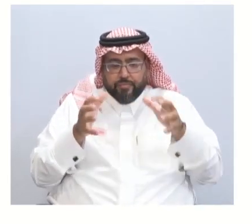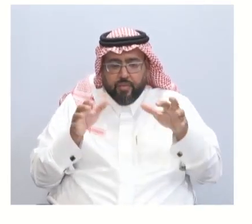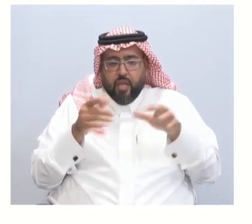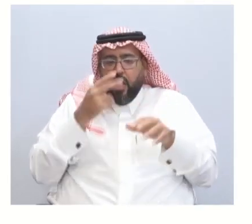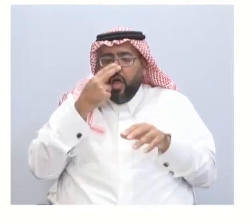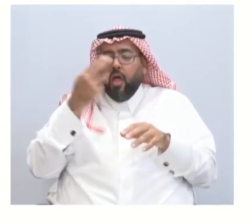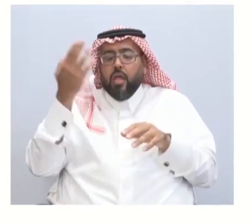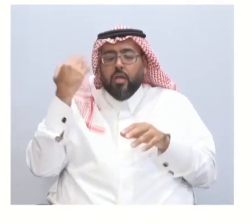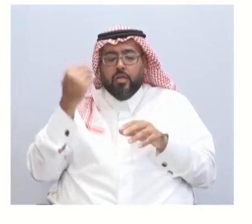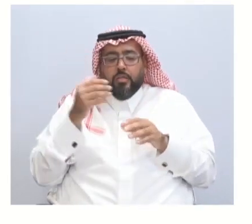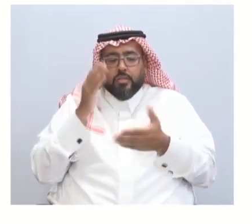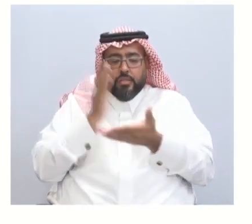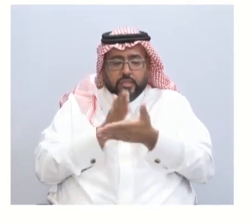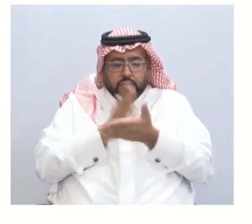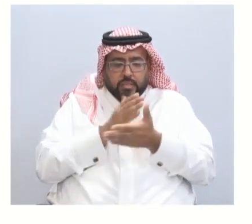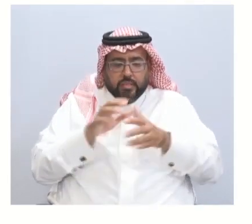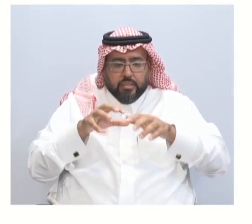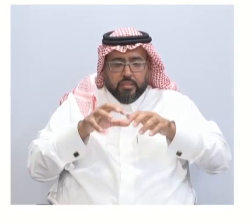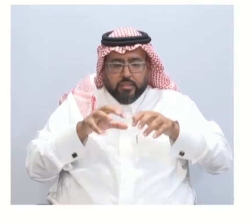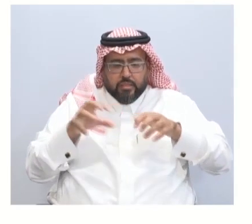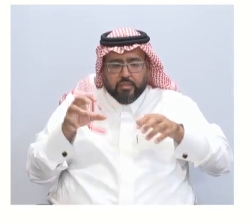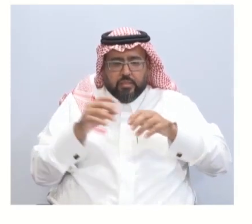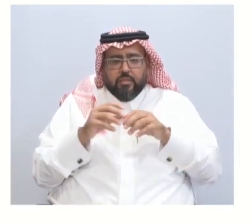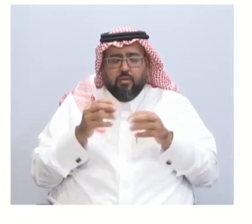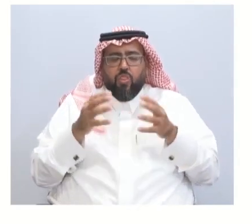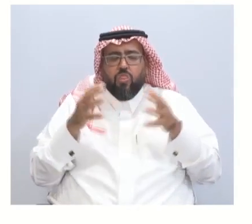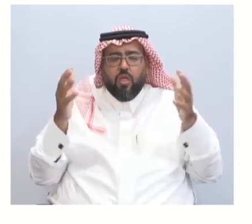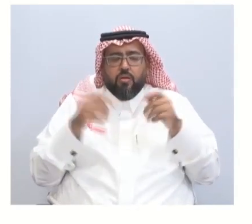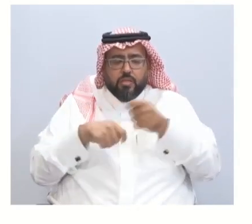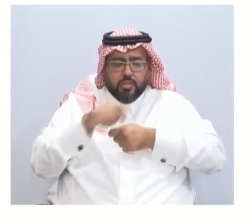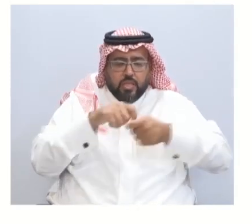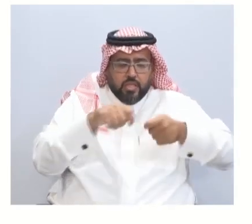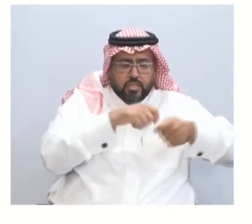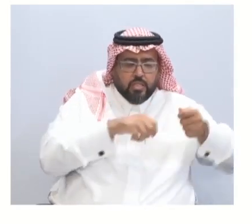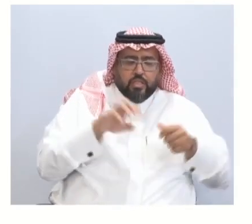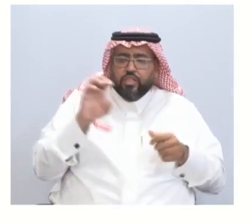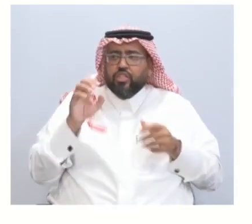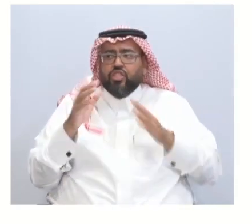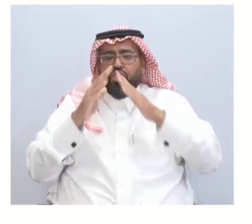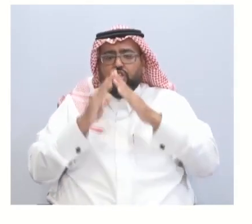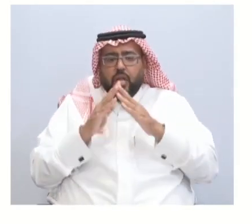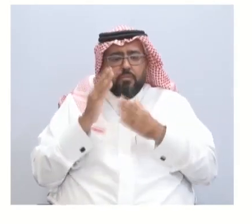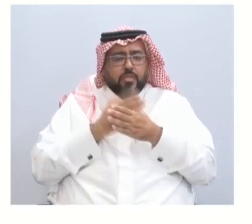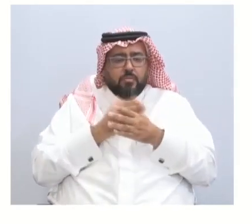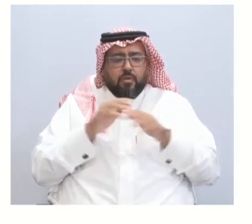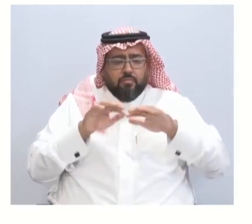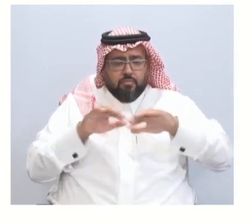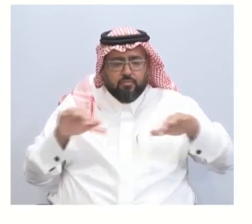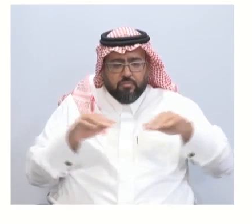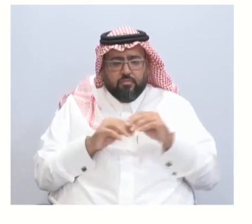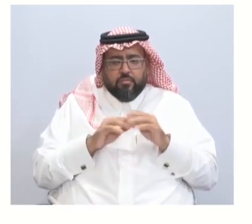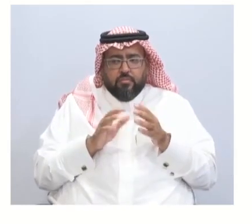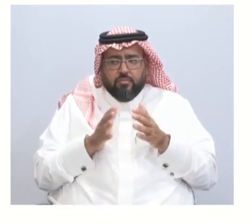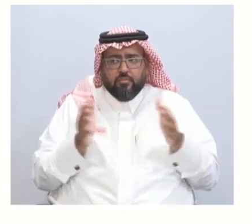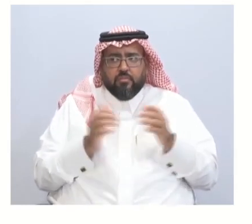ذكر فاجنر بانها تكسرت تراكيب جيولوجيه ضخمه منها السلاسل الجبليه بسبب انفصال القارات